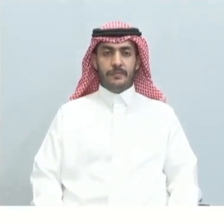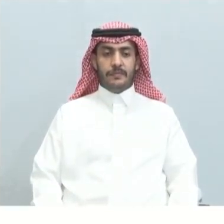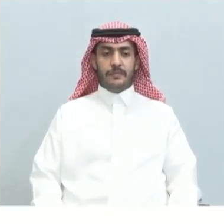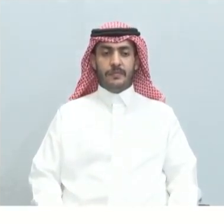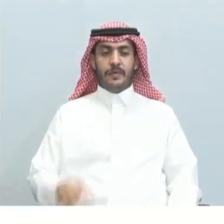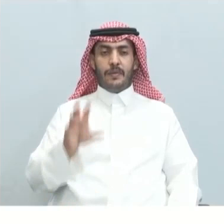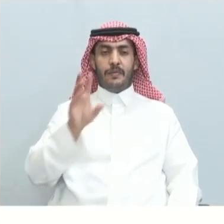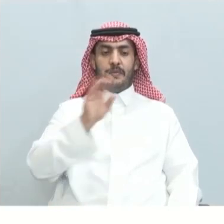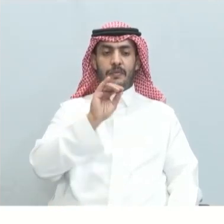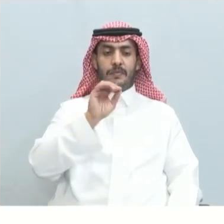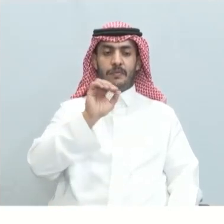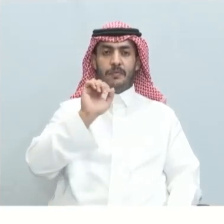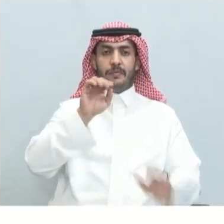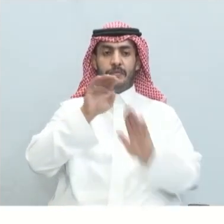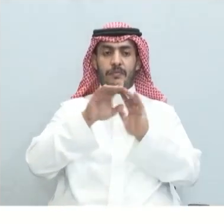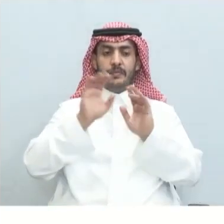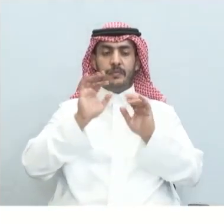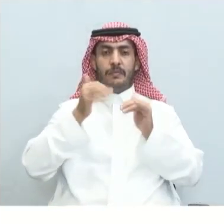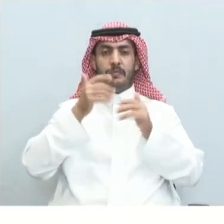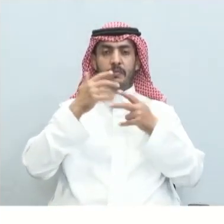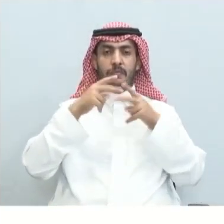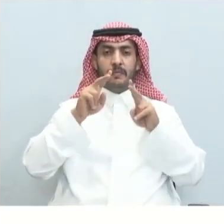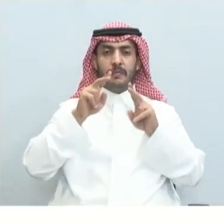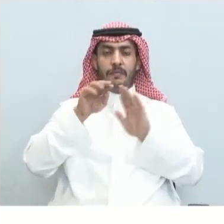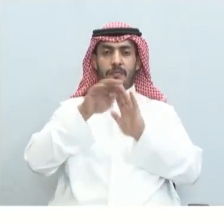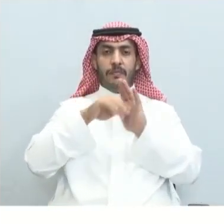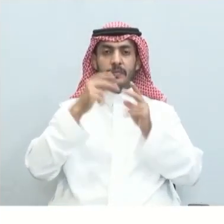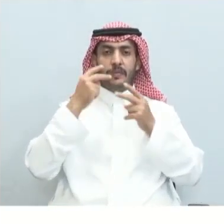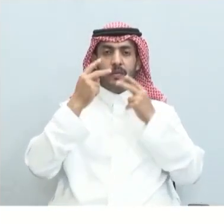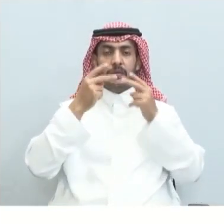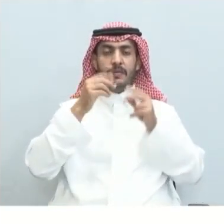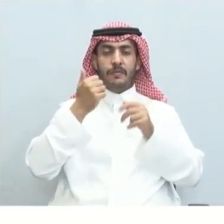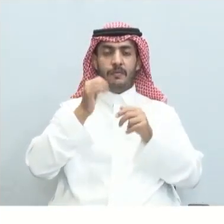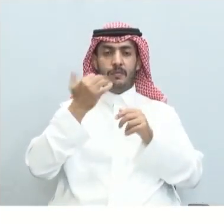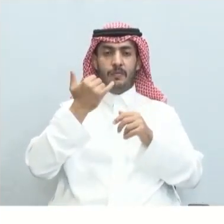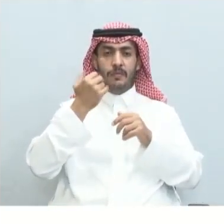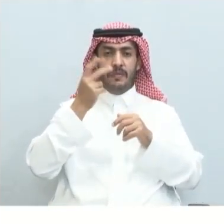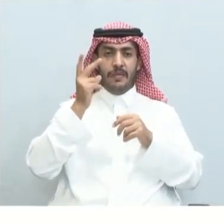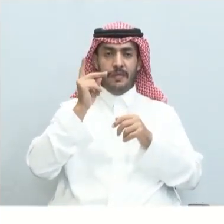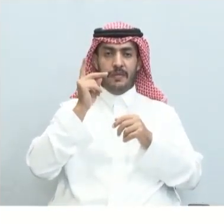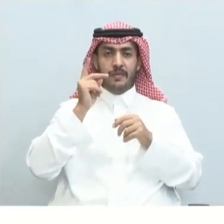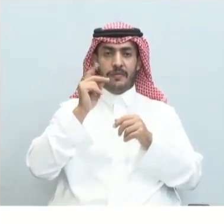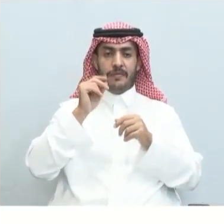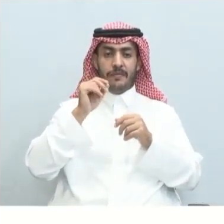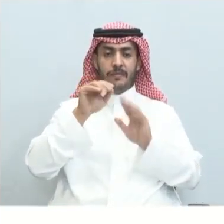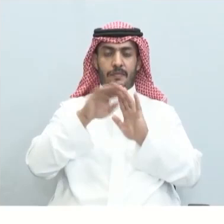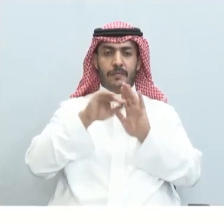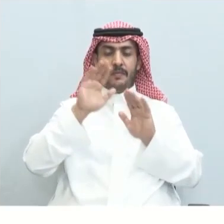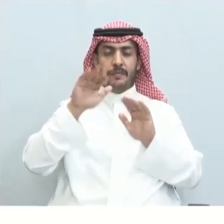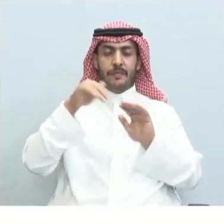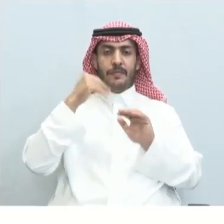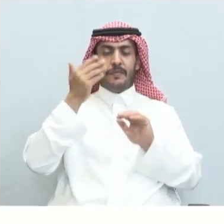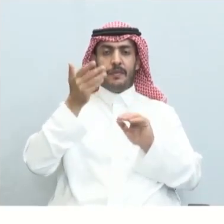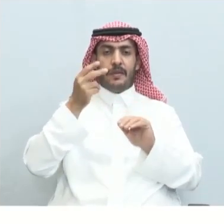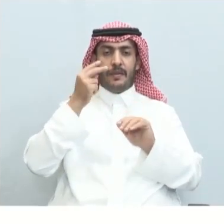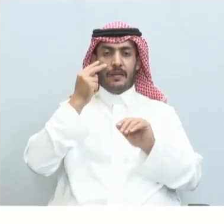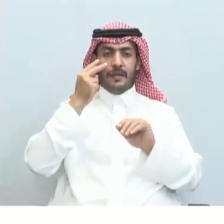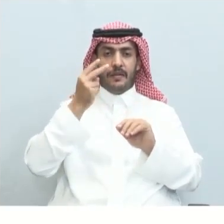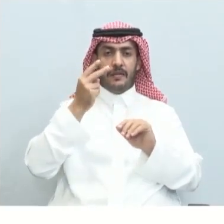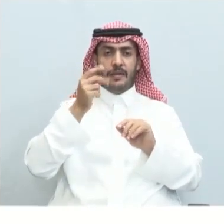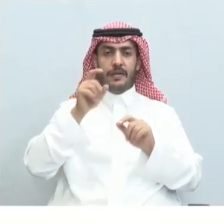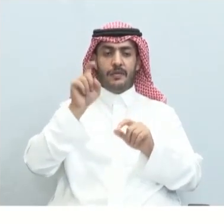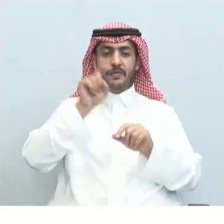معظم الاستقصاءات تبدا عاده بملاحظه شيء ما ثم نطرح عليه